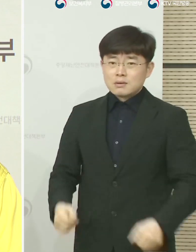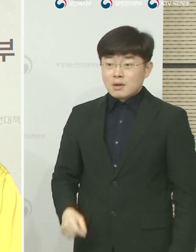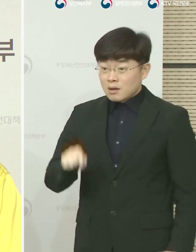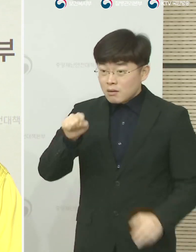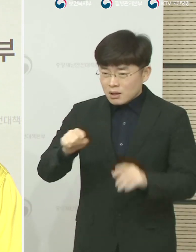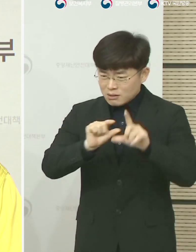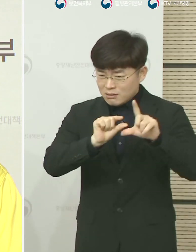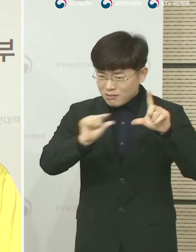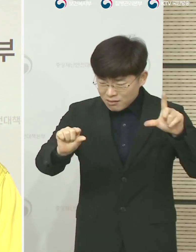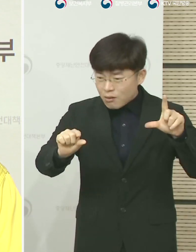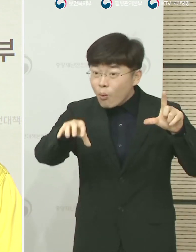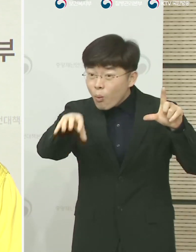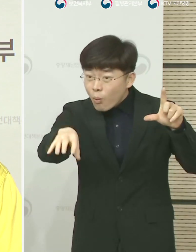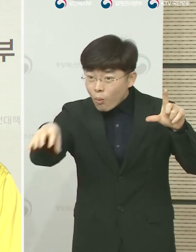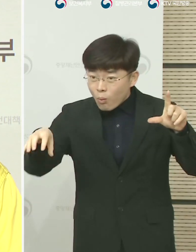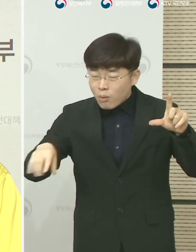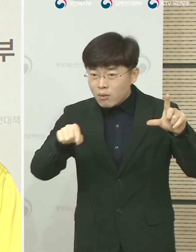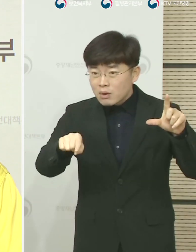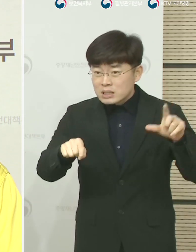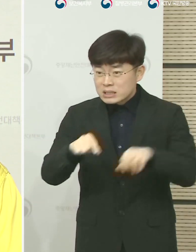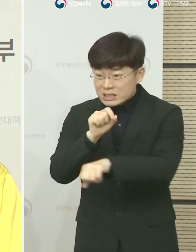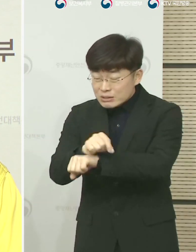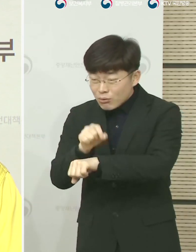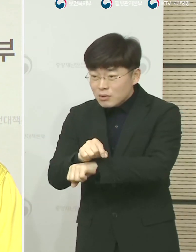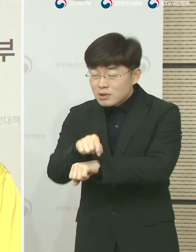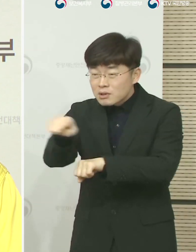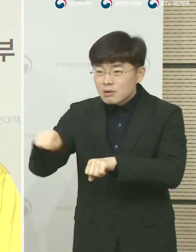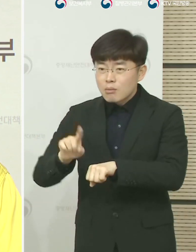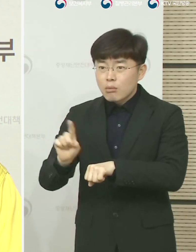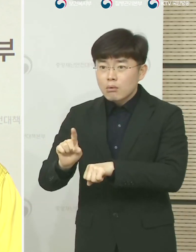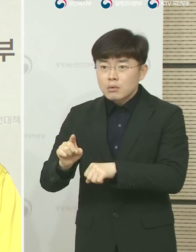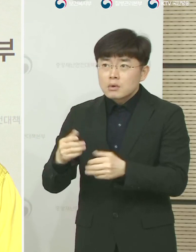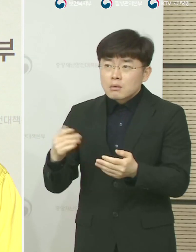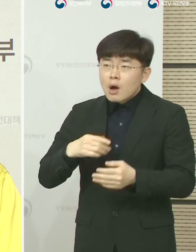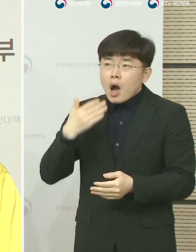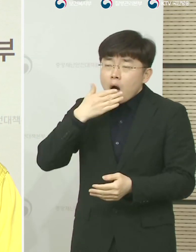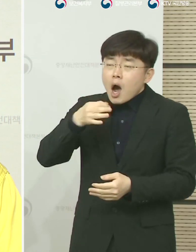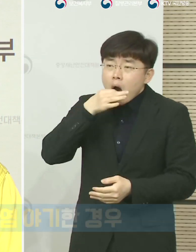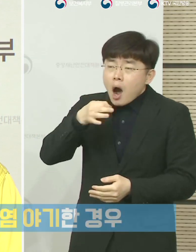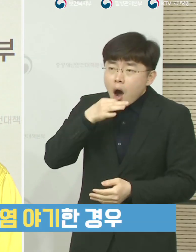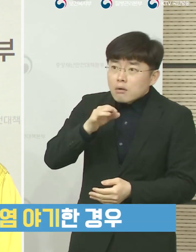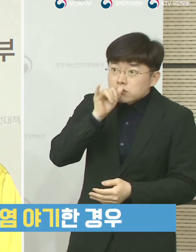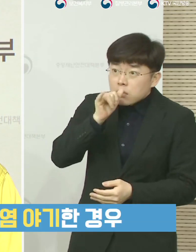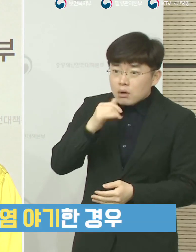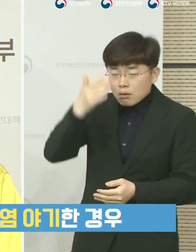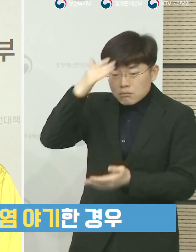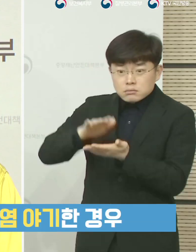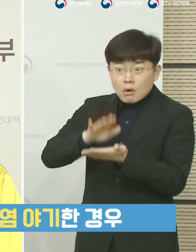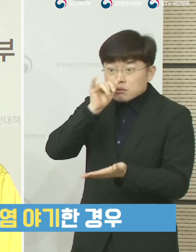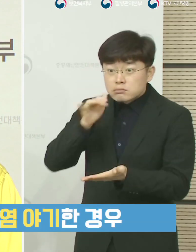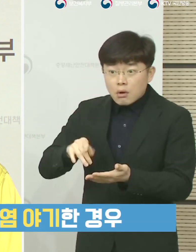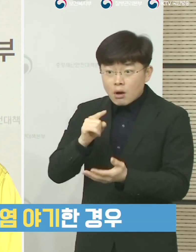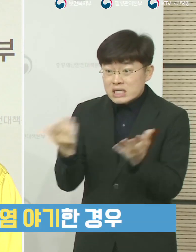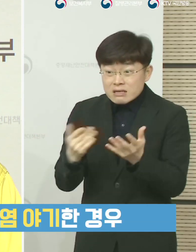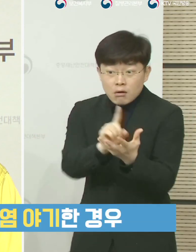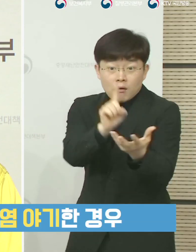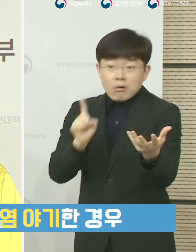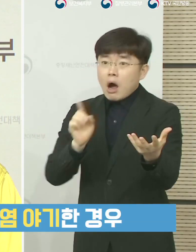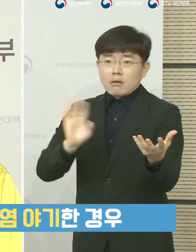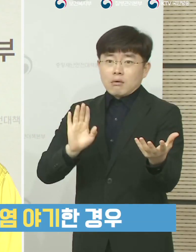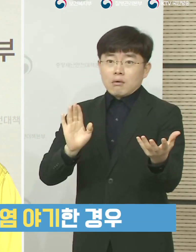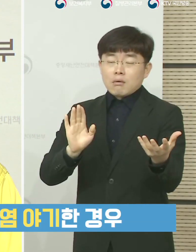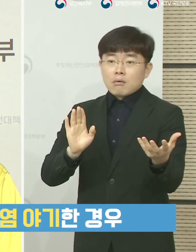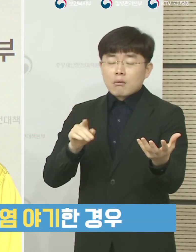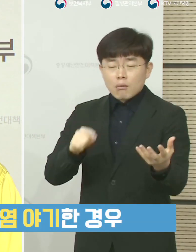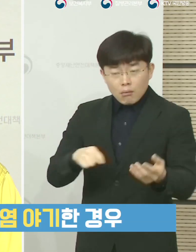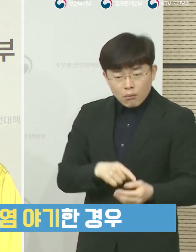취약한 요양병원들에서 종사자들이 다수 증상이 나타나고 있는데도 업무를 배제하지 않는다든지 이런 식의 귀책